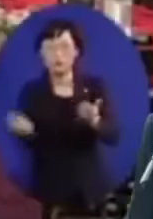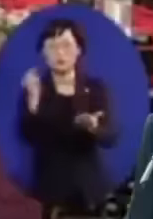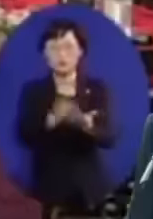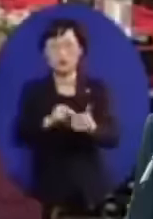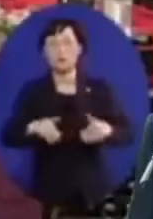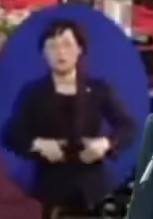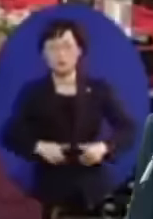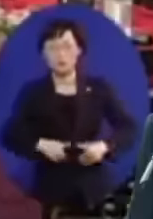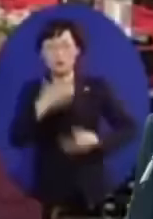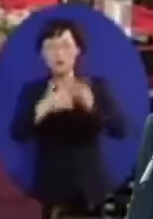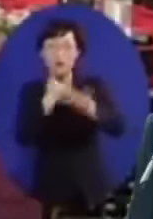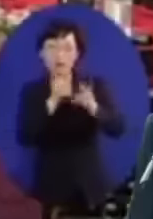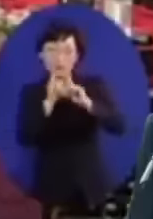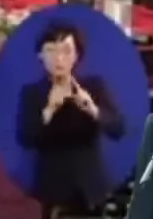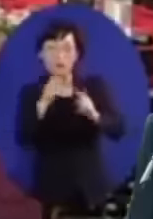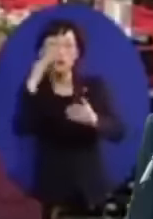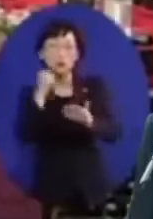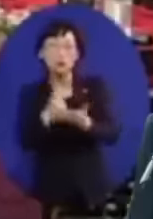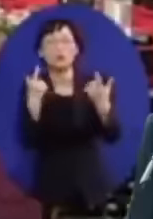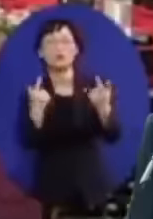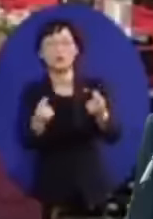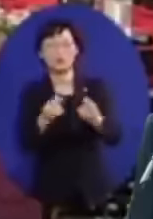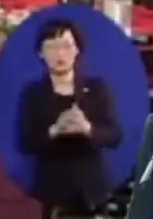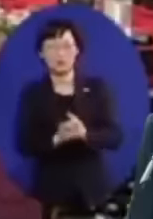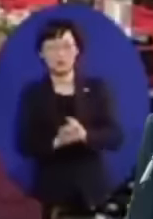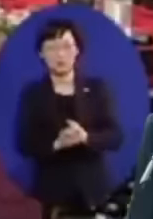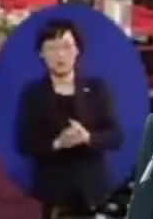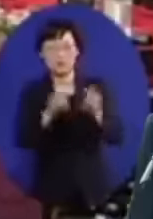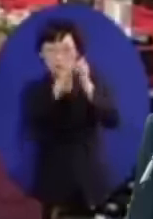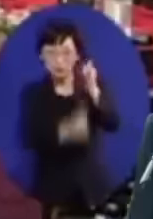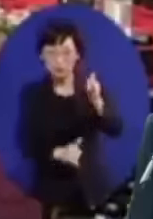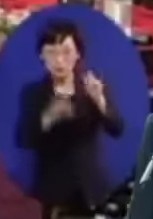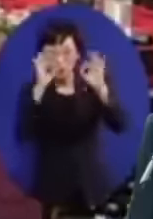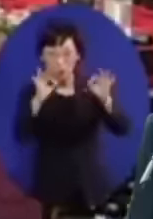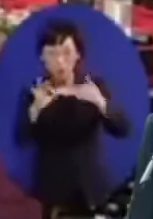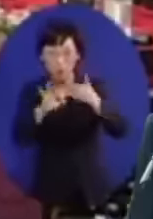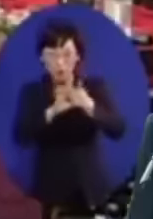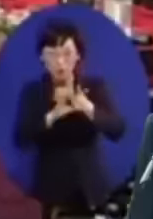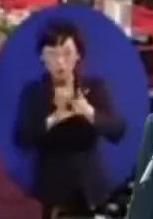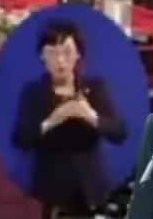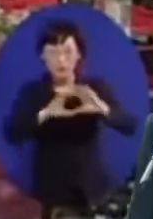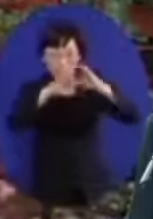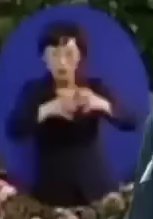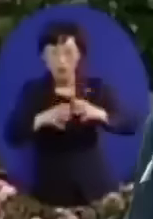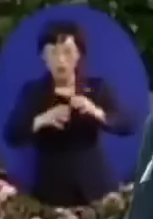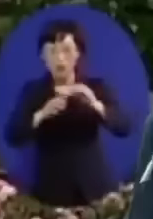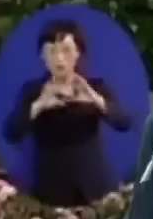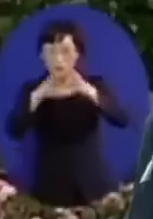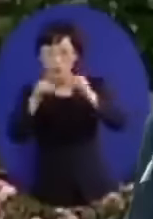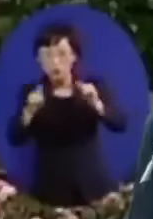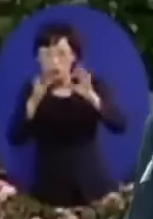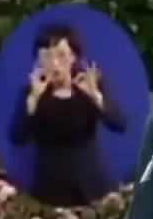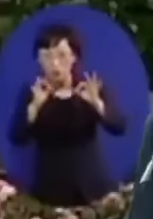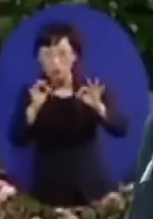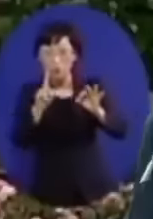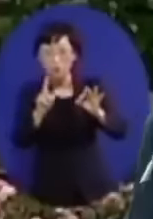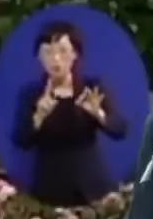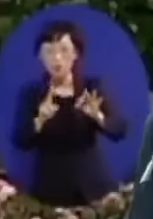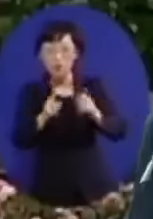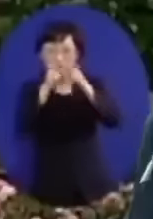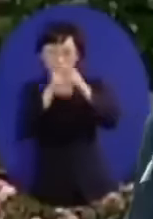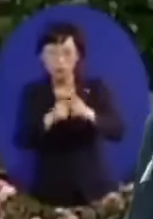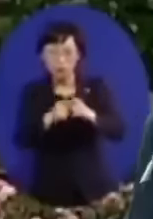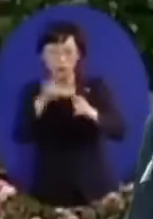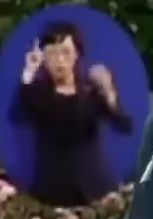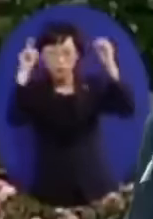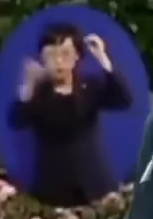말씀이 바로 형통인 것입니다. 인류 역사상 전성기를 누렸던 나라와 민족을 보면 그들은 철저히 하나님을 중심으로